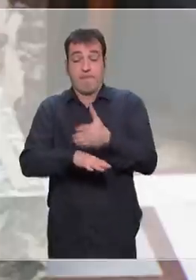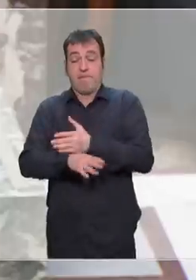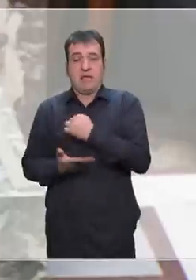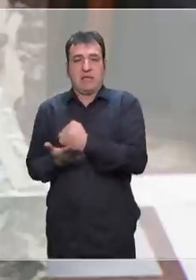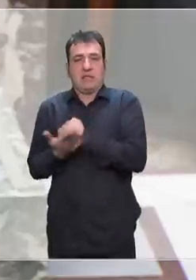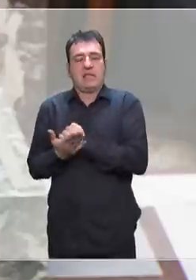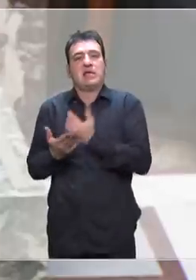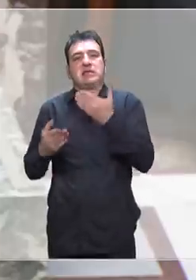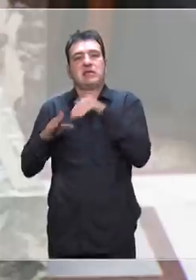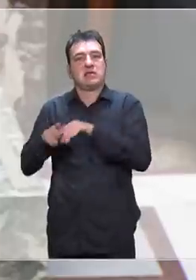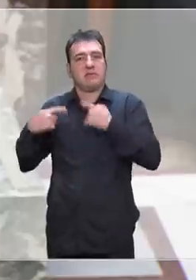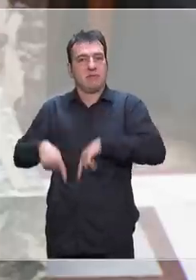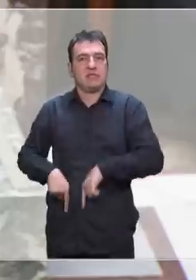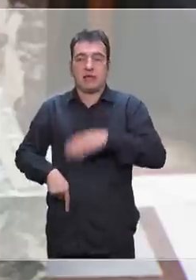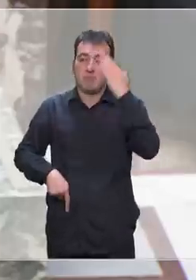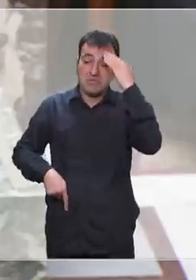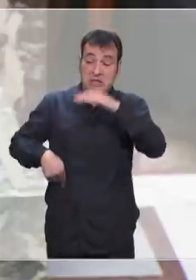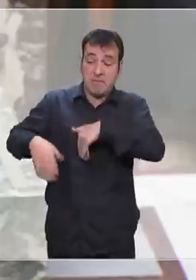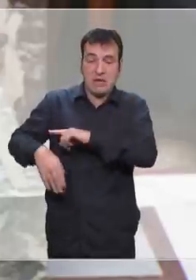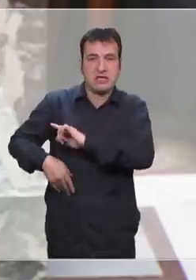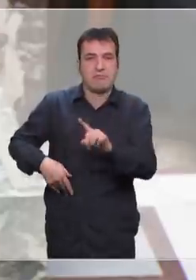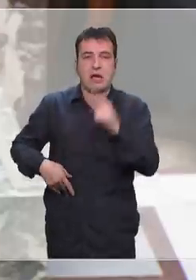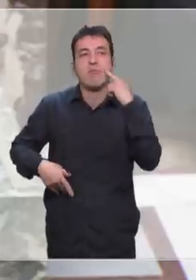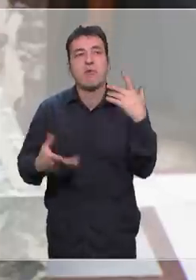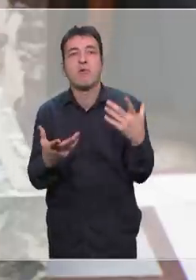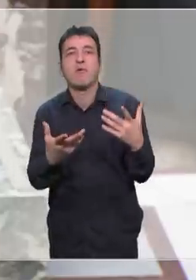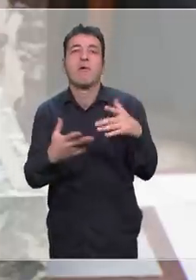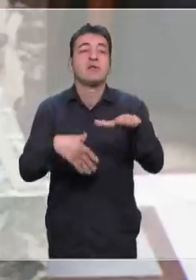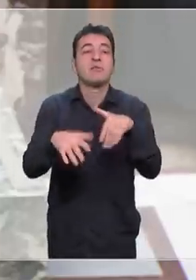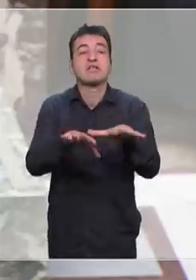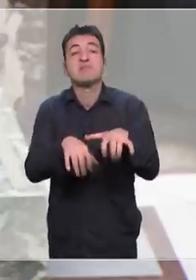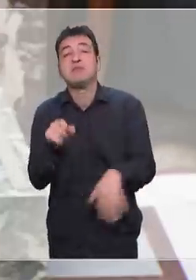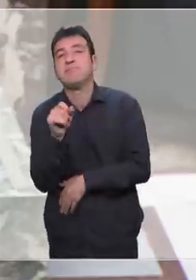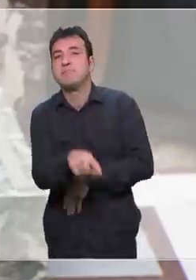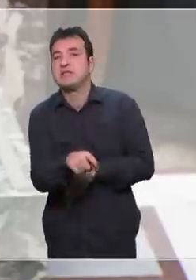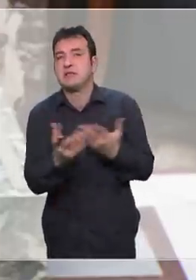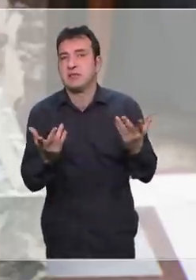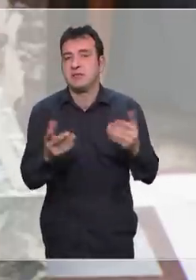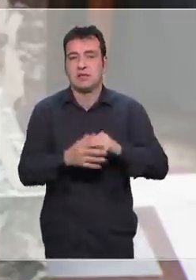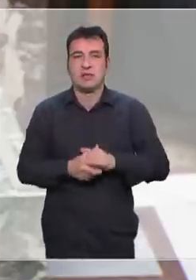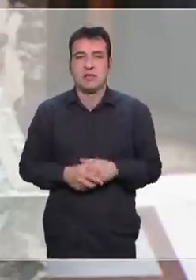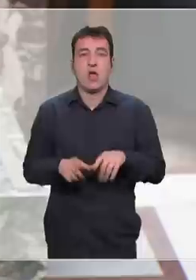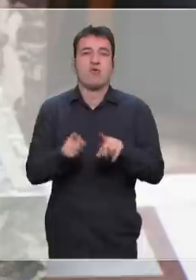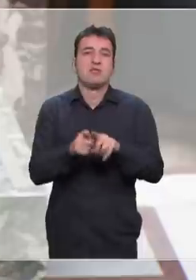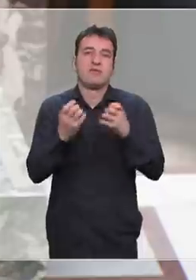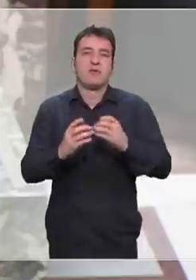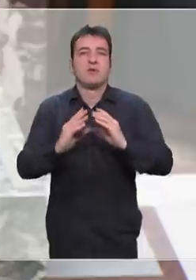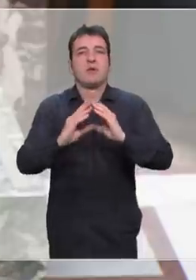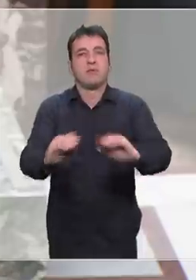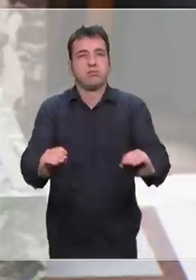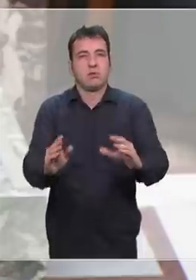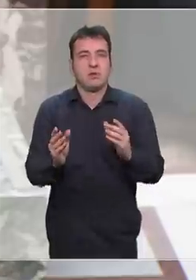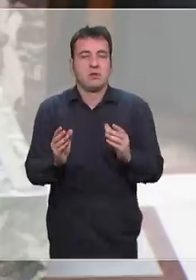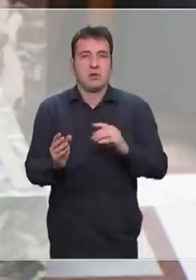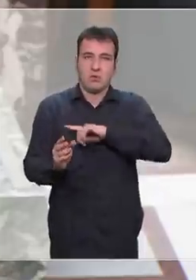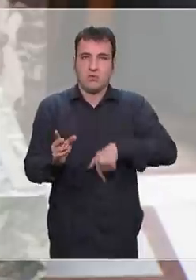des finances en cas de dysfonctionnement pour telle ou telle formalité sur le guichet. Je veux aussi vous rassurer en vous disant que nous avons